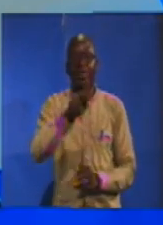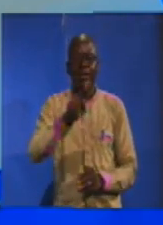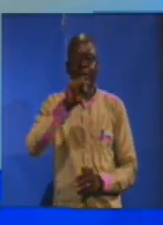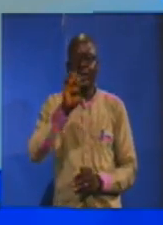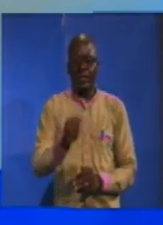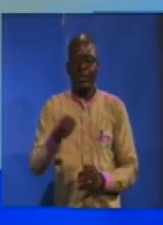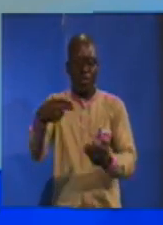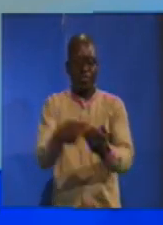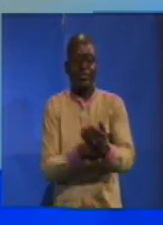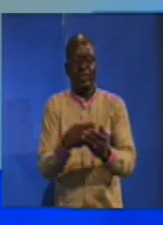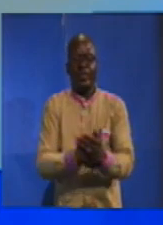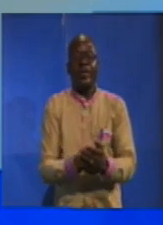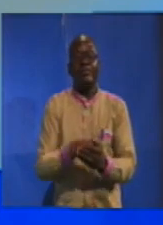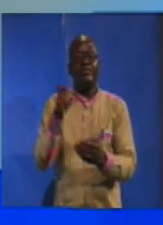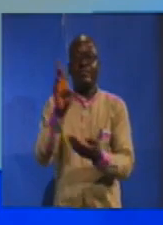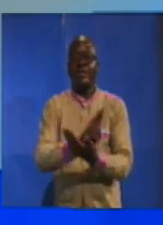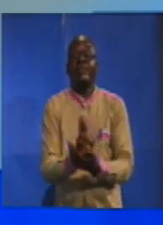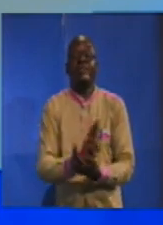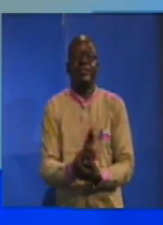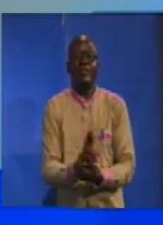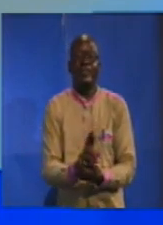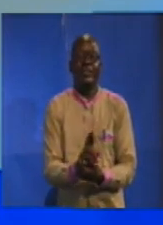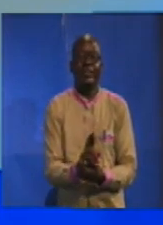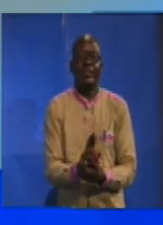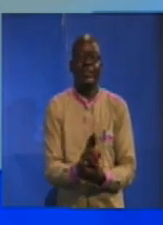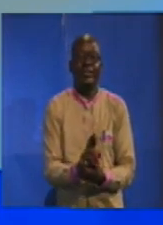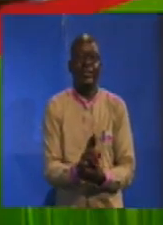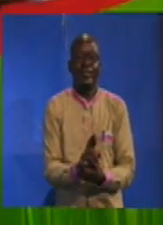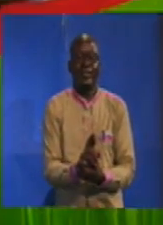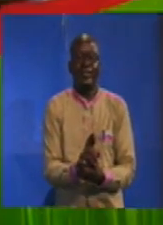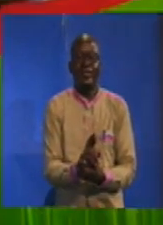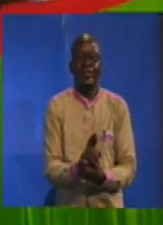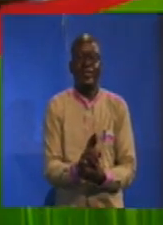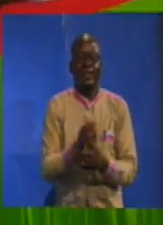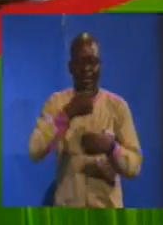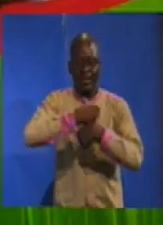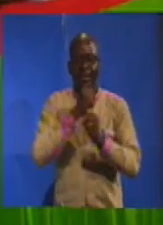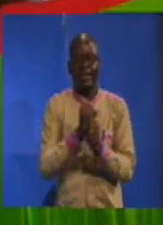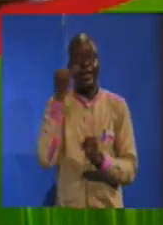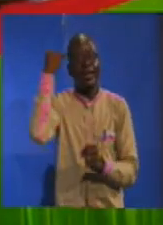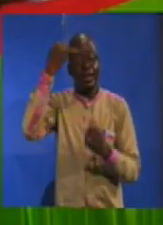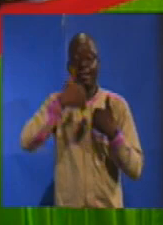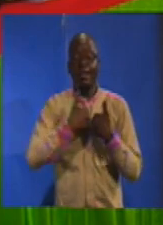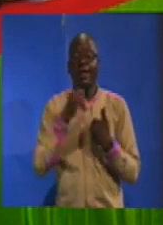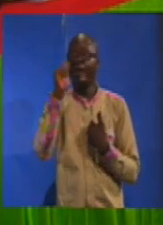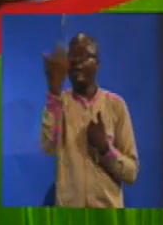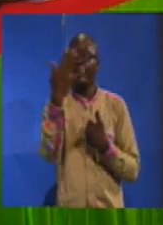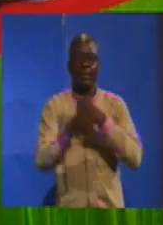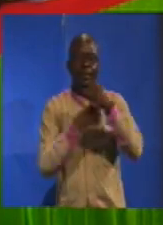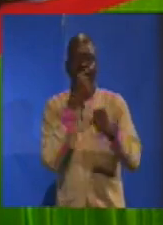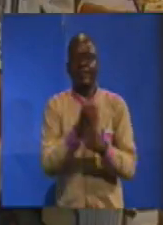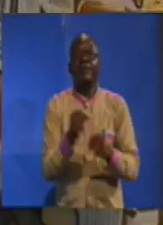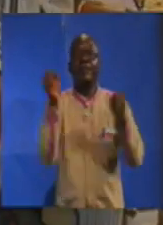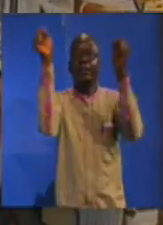exigences. Reportage Urbain Benito, sommet Maxime Zongo. Créé il y a de cela 15 ans, le cadre